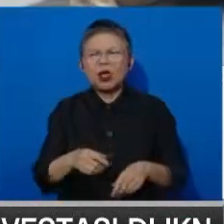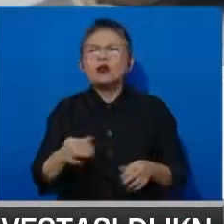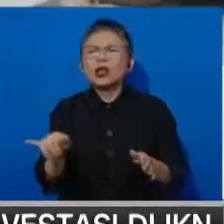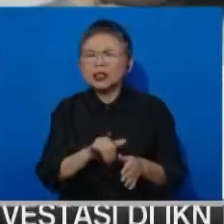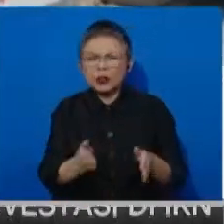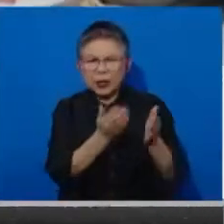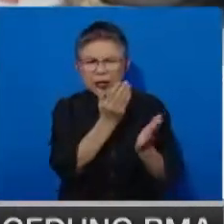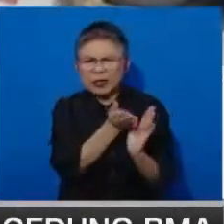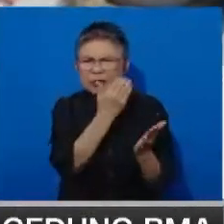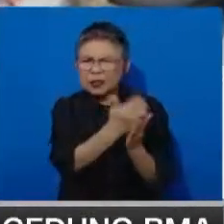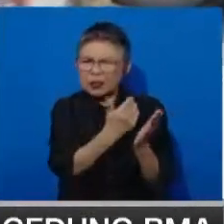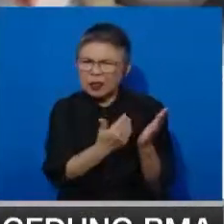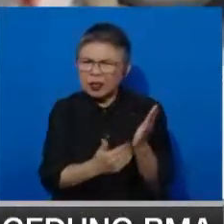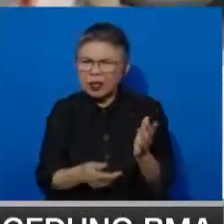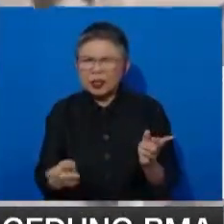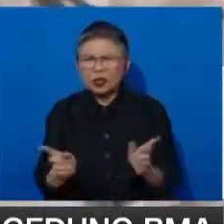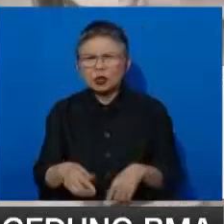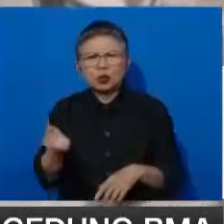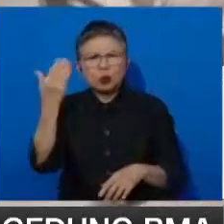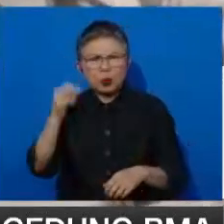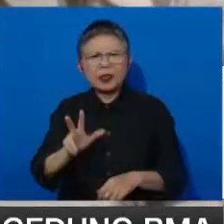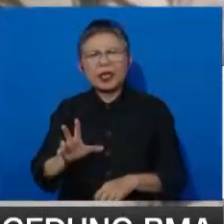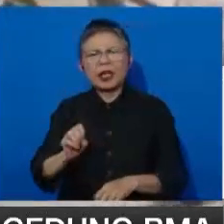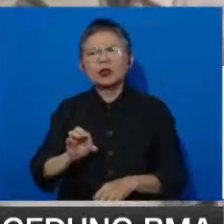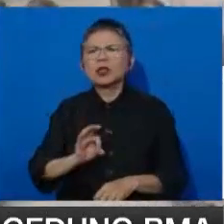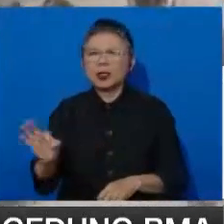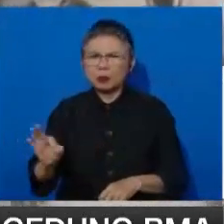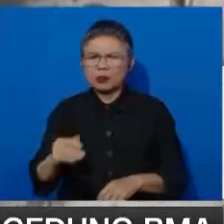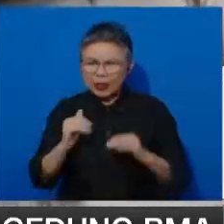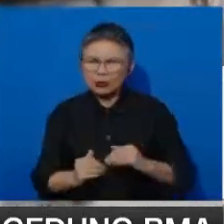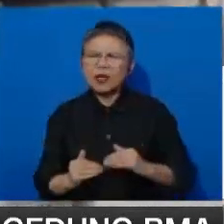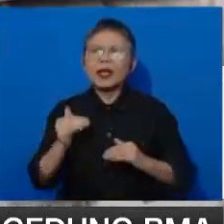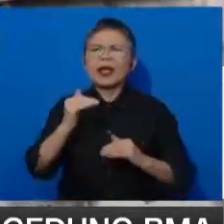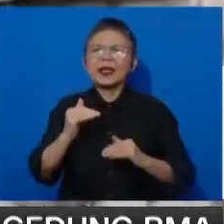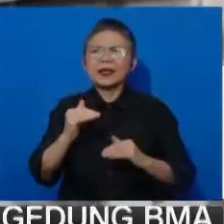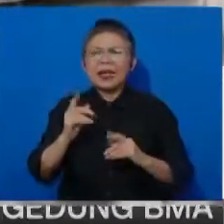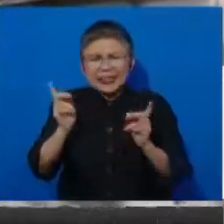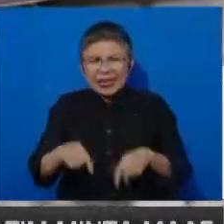sesuai dengan aturan yang berlaku dari sebelumnya sebesar Rp300.000 per ton.